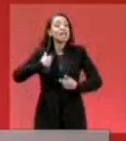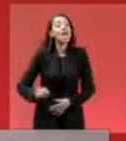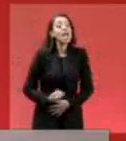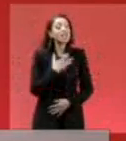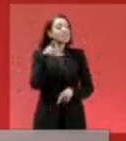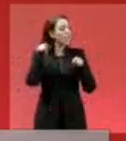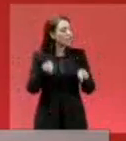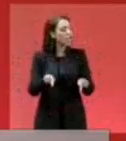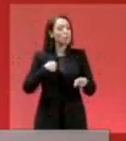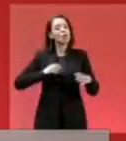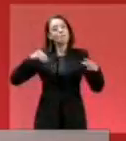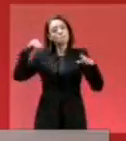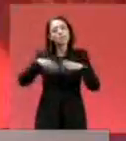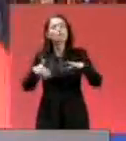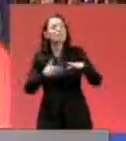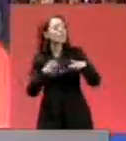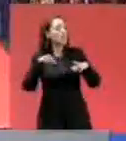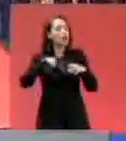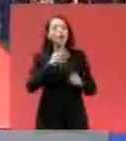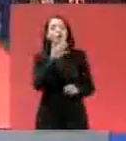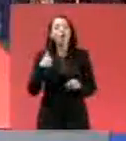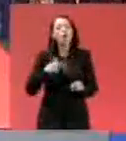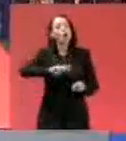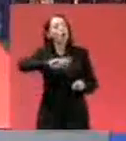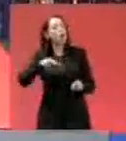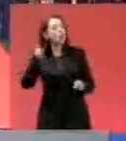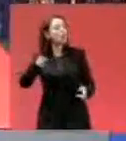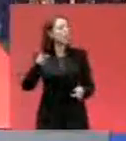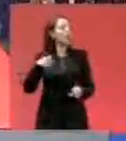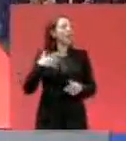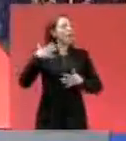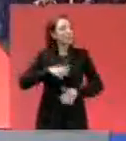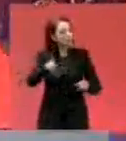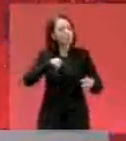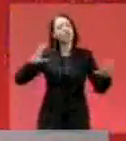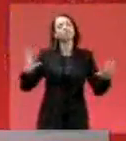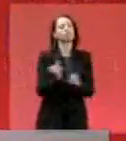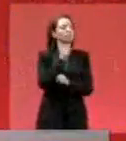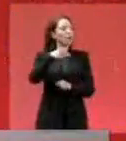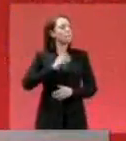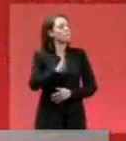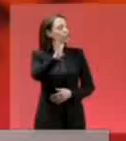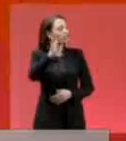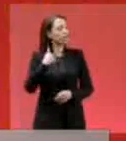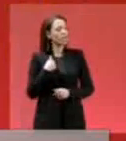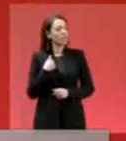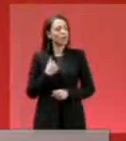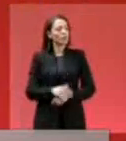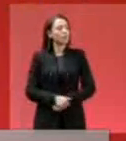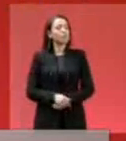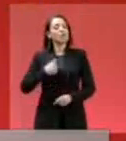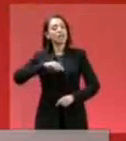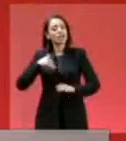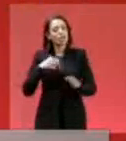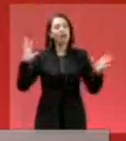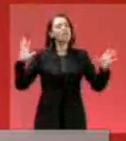σαν το ψάρι μέσα στο νερό όταν βρισκόμαστε δίπλα στους ανθρώπους. Παίρνουμε δύναμη από εσάς, δίνουμε δύναμη στους αδύναμους και